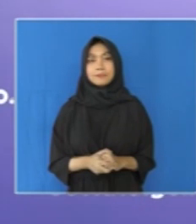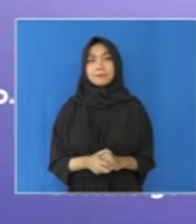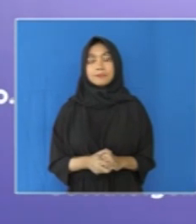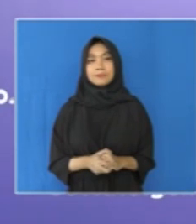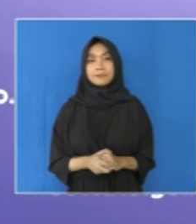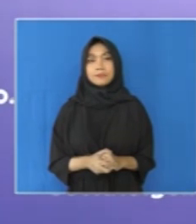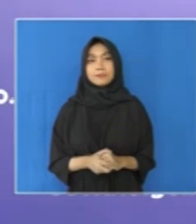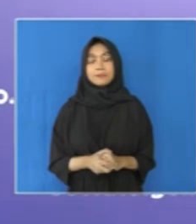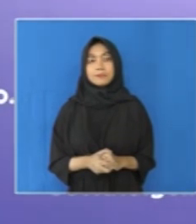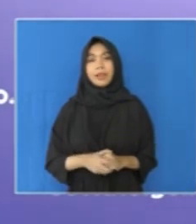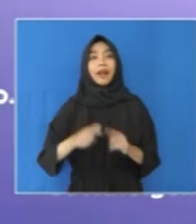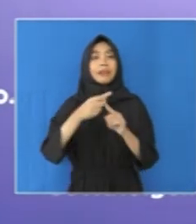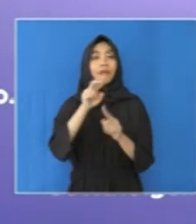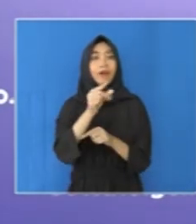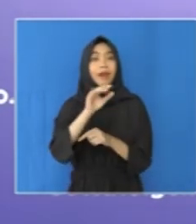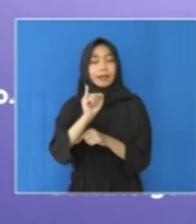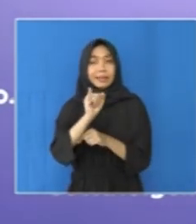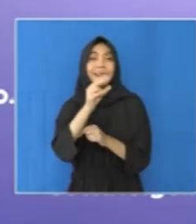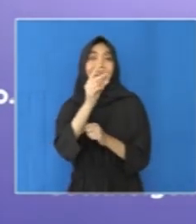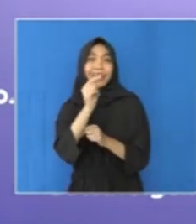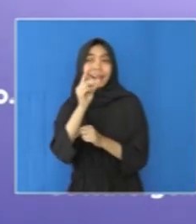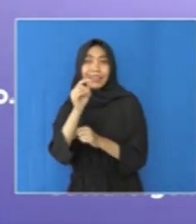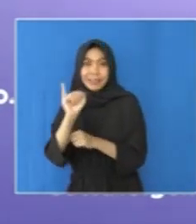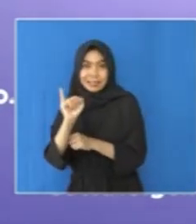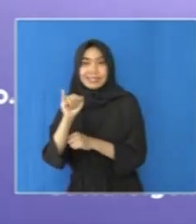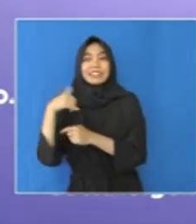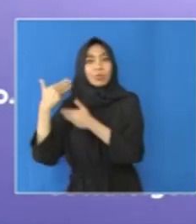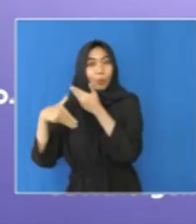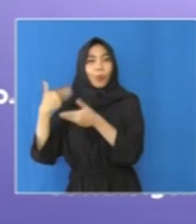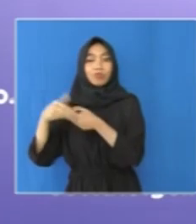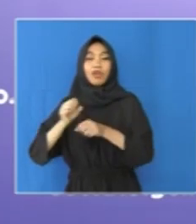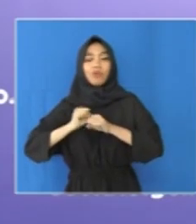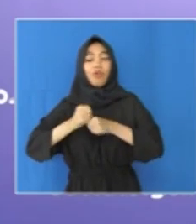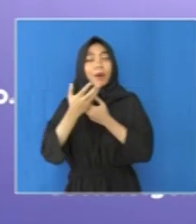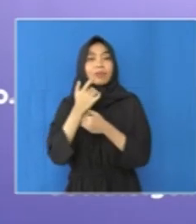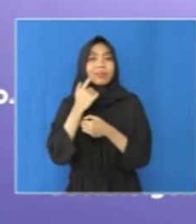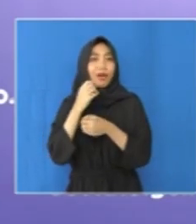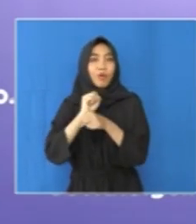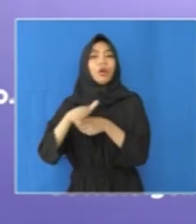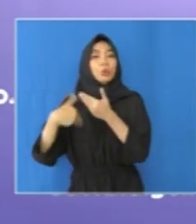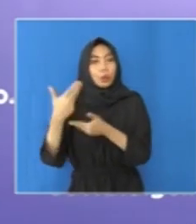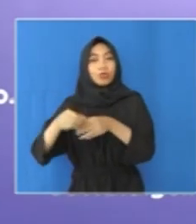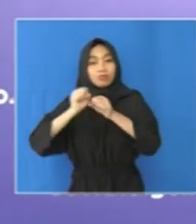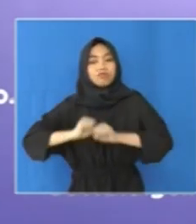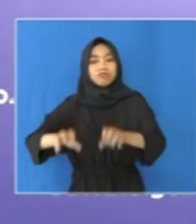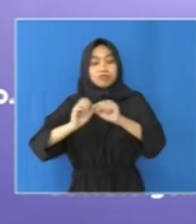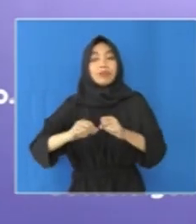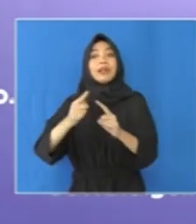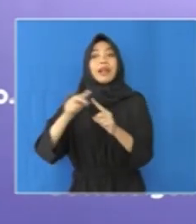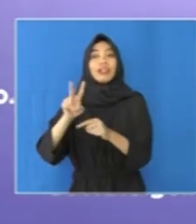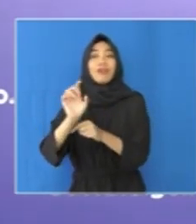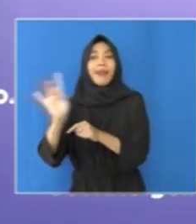dan RRI selalu menyampaikan informasi ini dan disebarluaskan oleh televisi